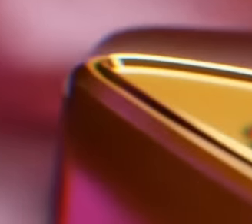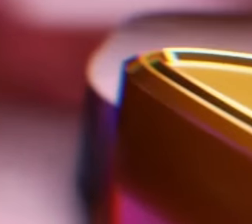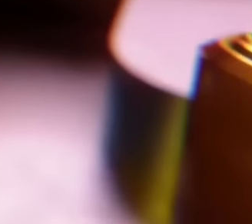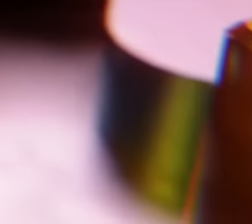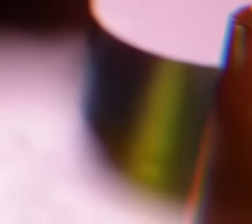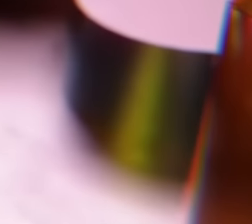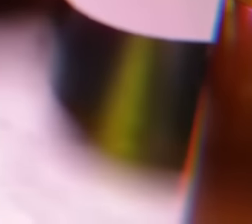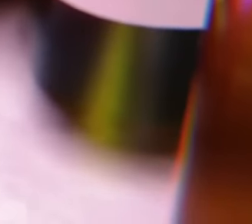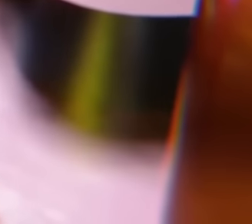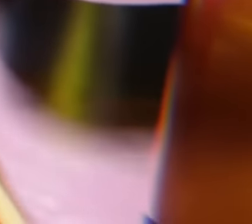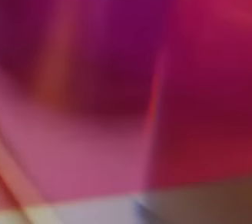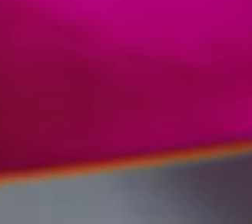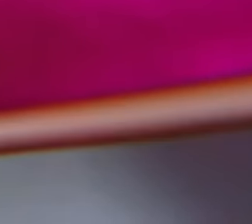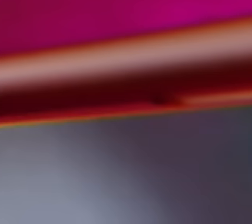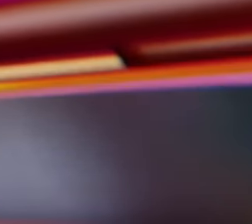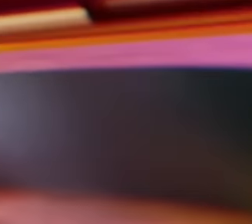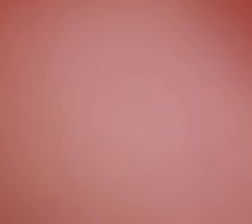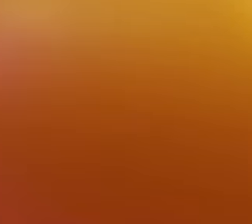رب